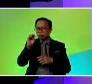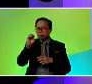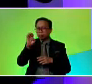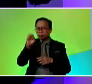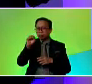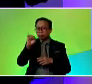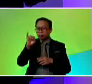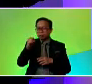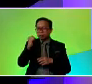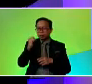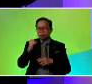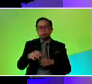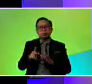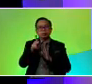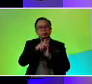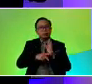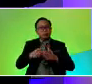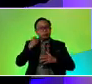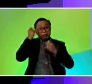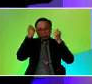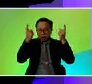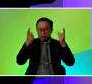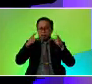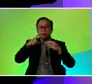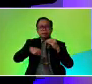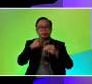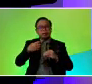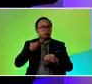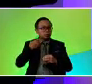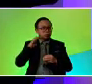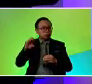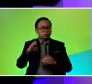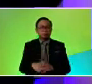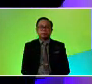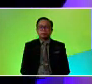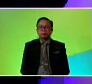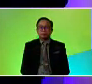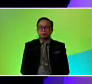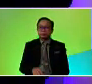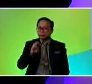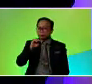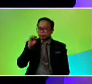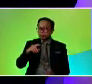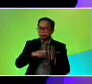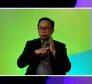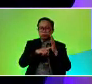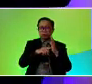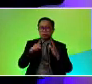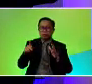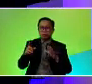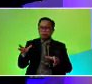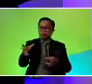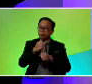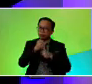kesadaran Oke mengenai ekspektasi ini Oke untuk Tunjukkan Oke hasil